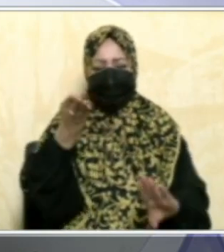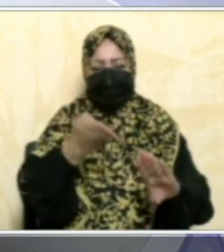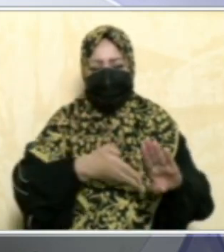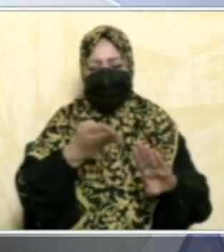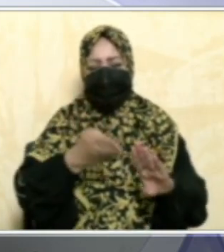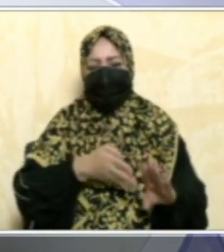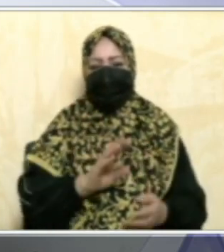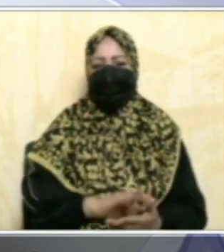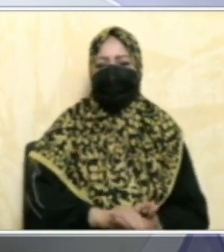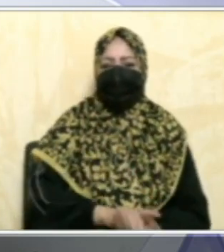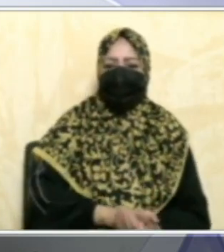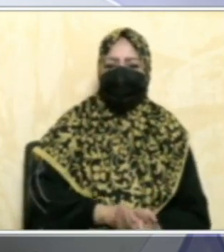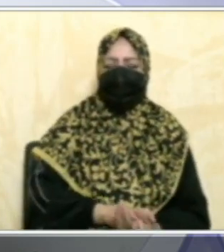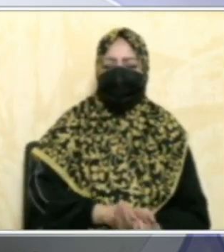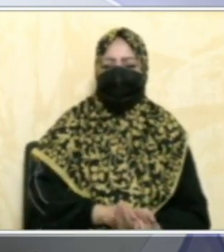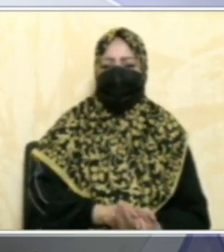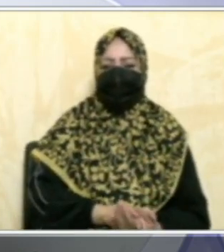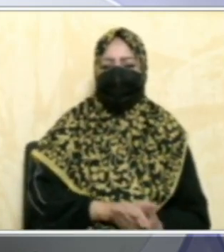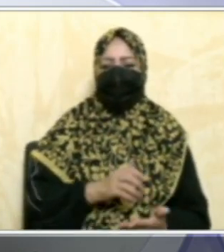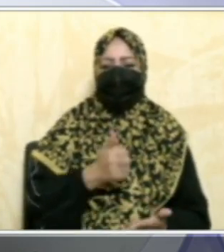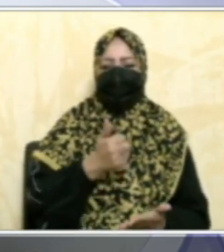ورقي، يعني مشحونة في بطاقة